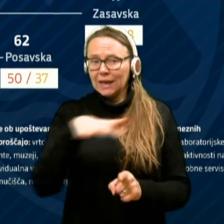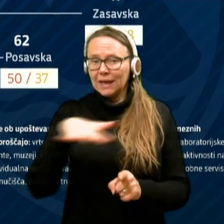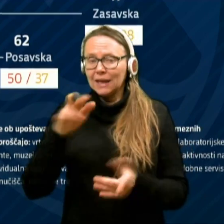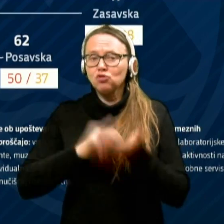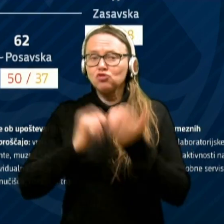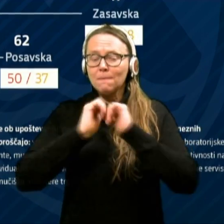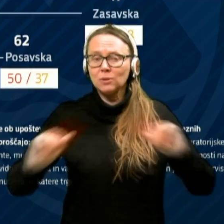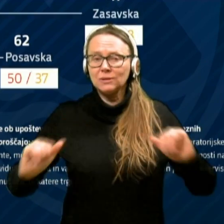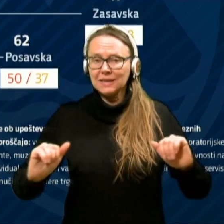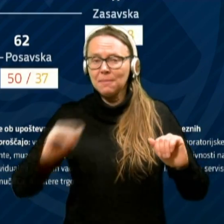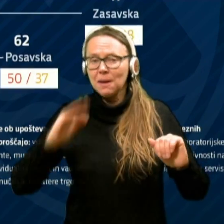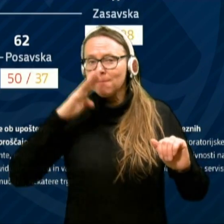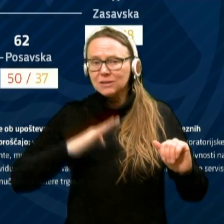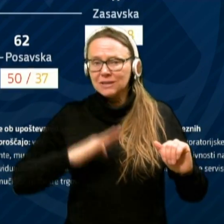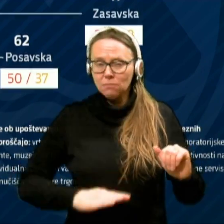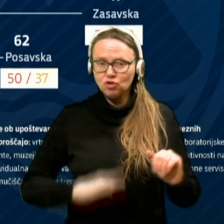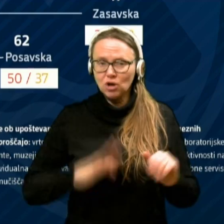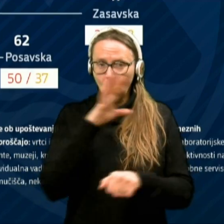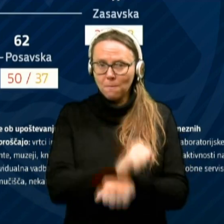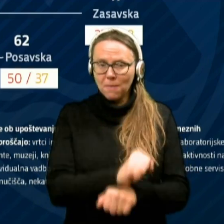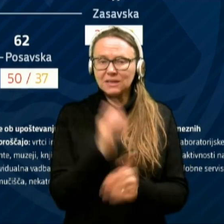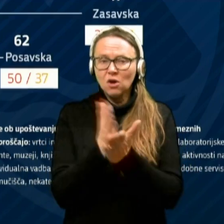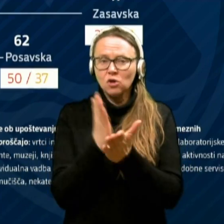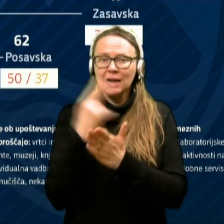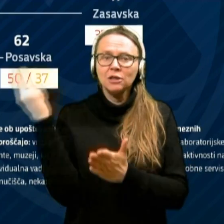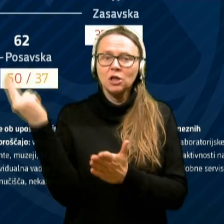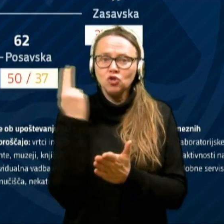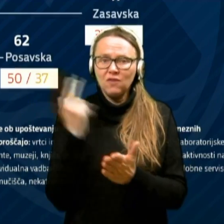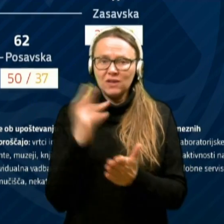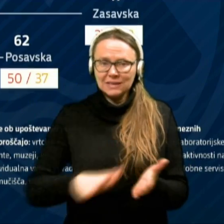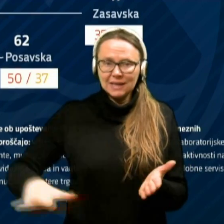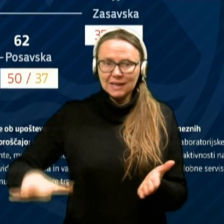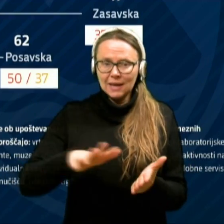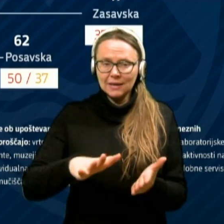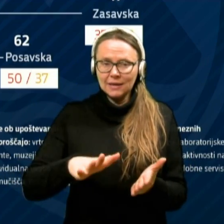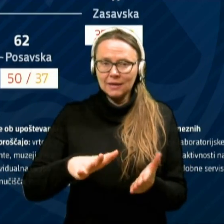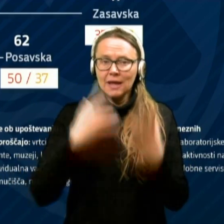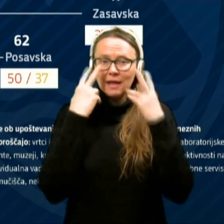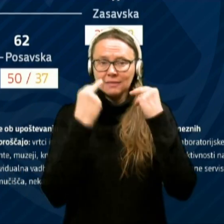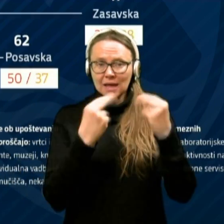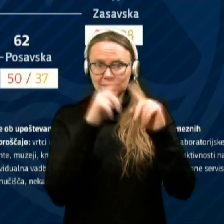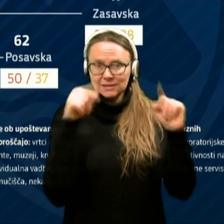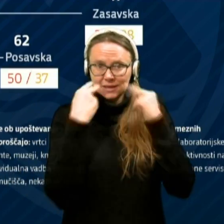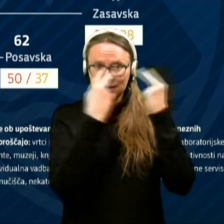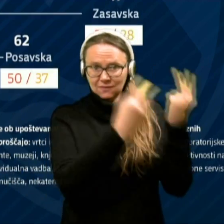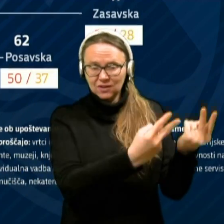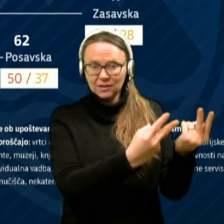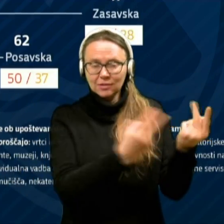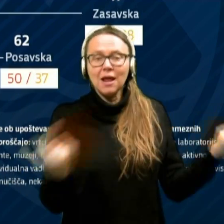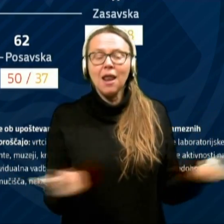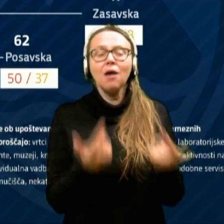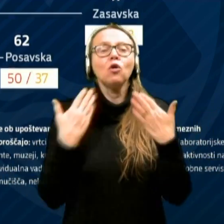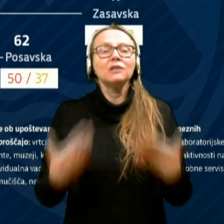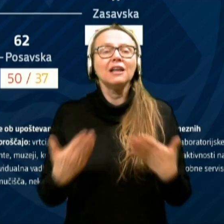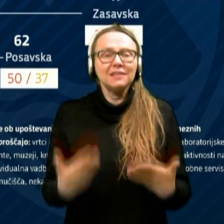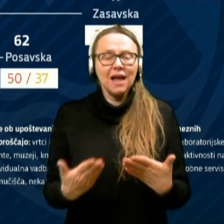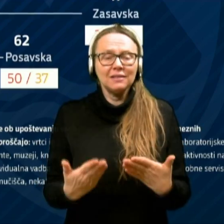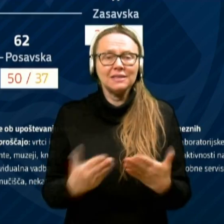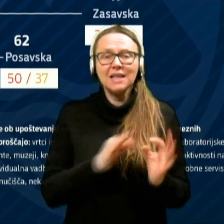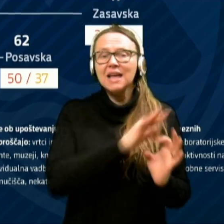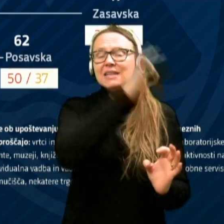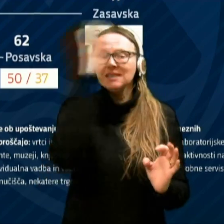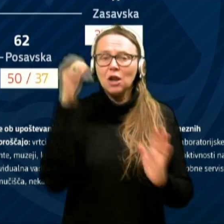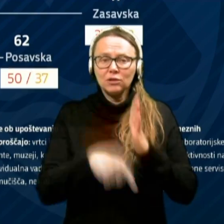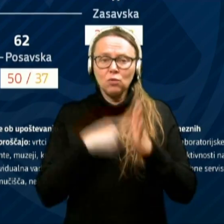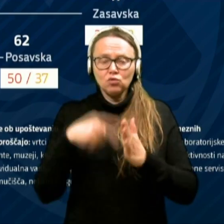posebej pa je poslabšanje opazno v osrednjeslovenski regiji. Na sliki lahko vidite, da danes 7-dnevno